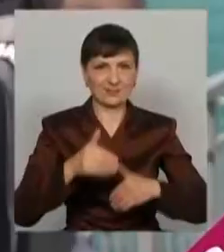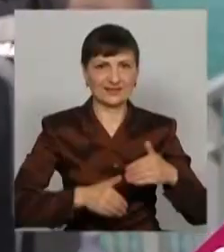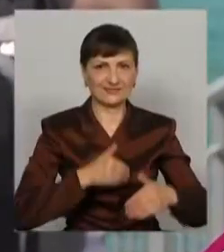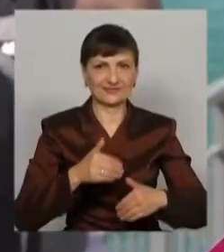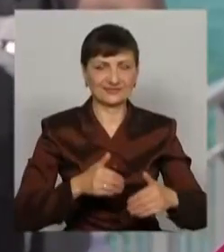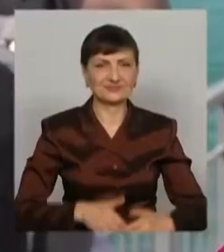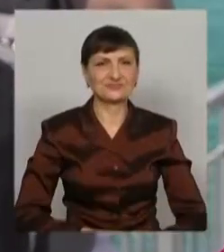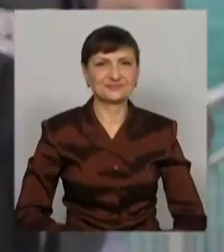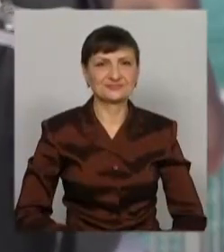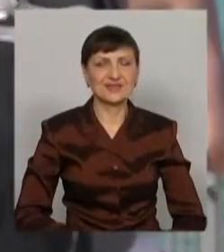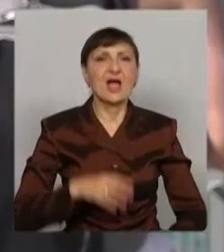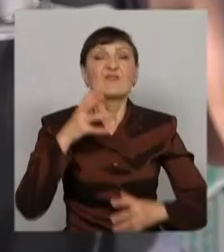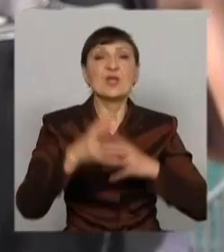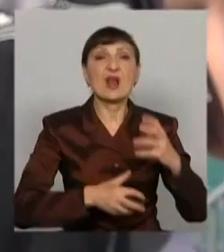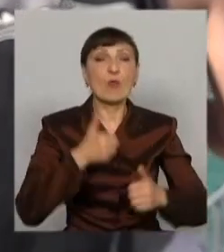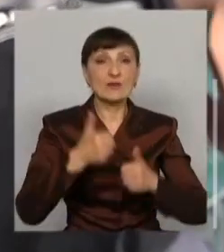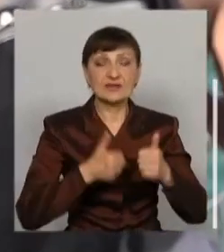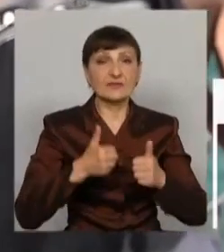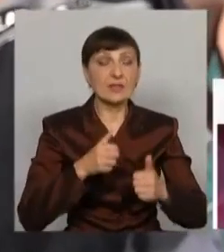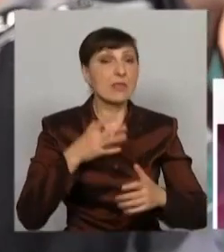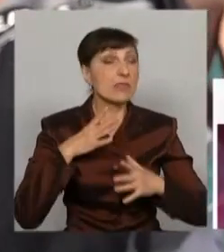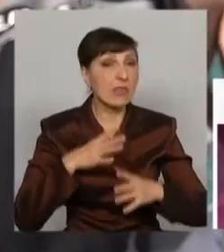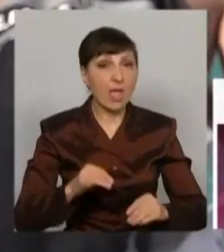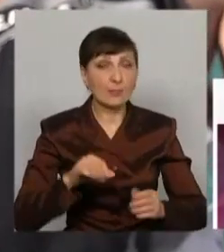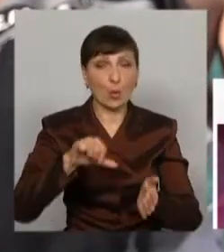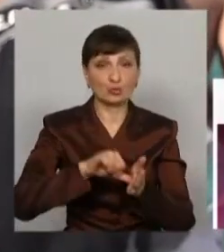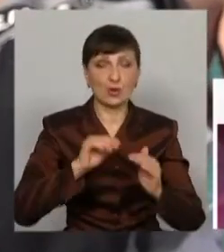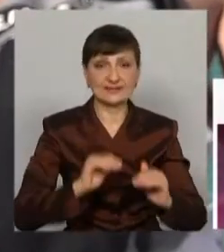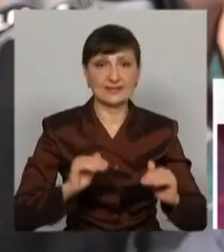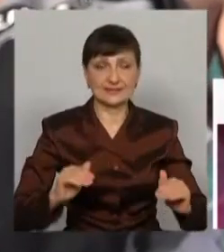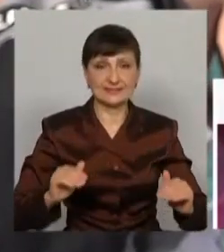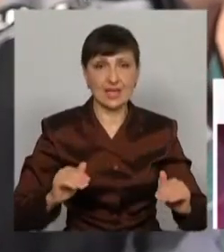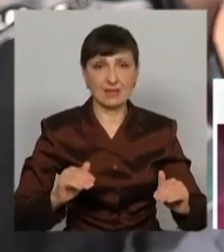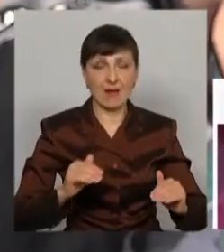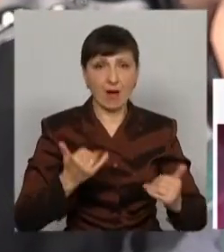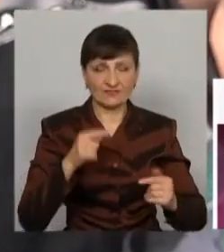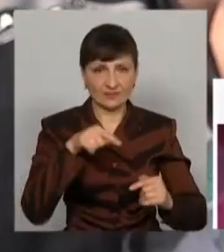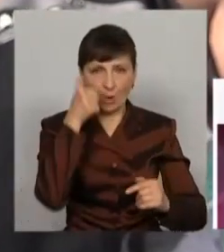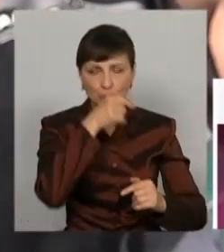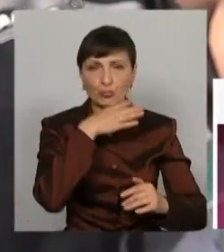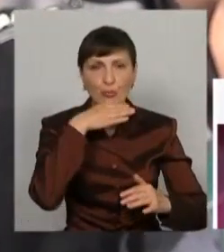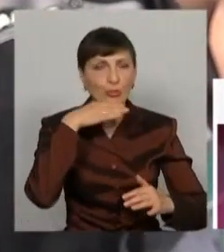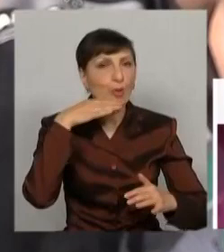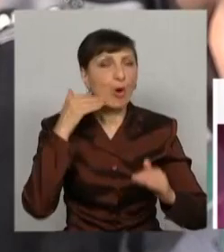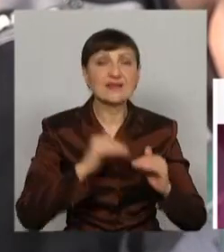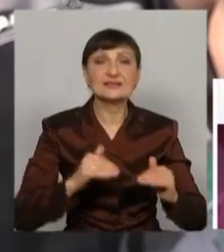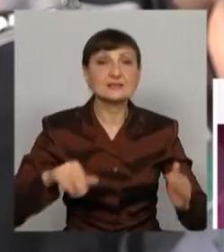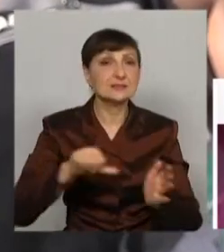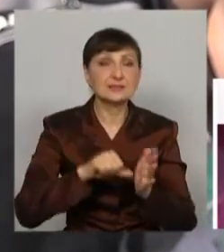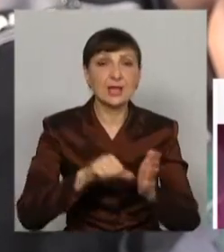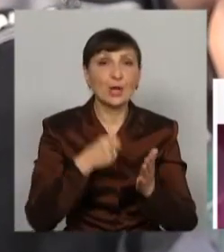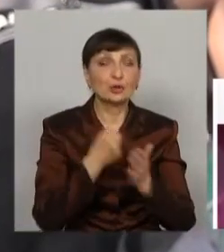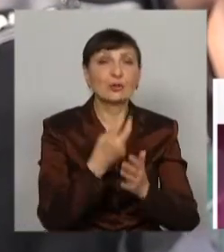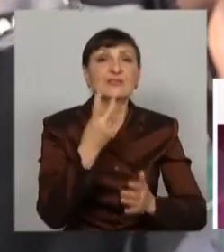было, что на участие Kids будут столько детей. Мы побили рекорд, у нас участвовало было